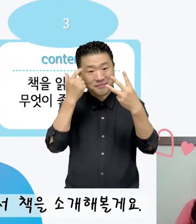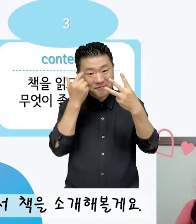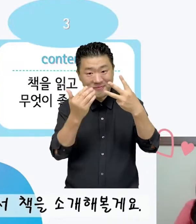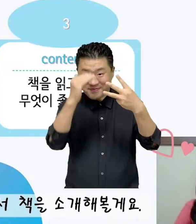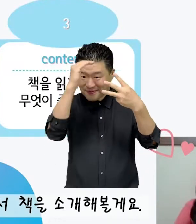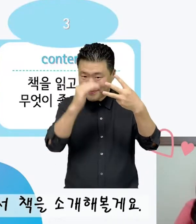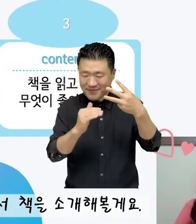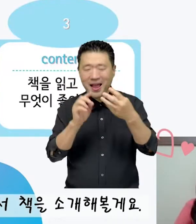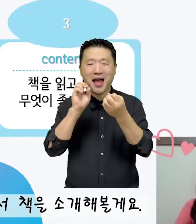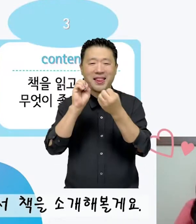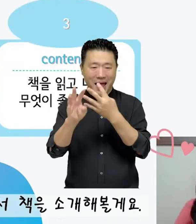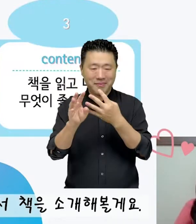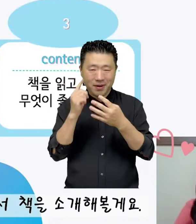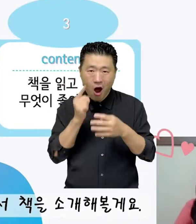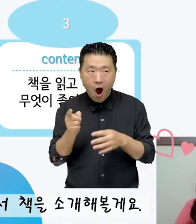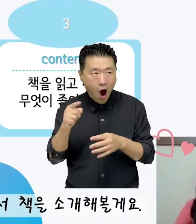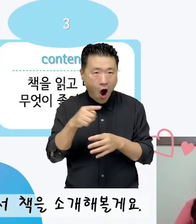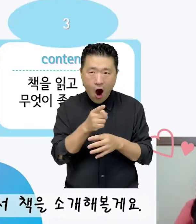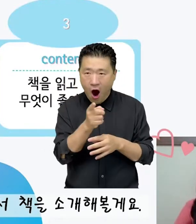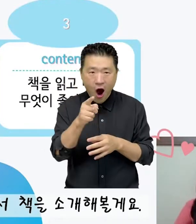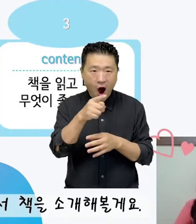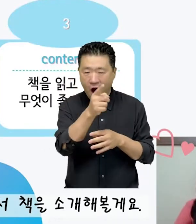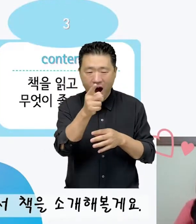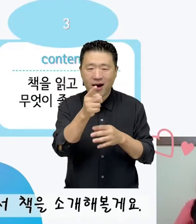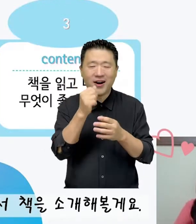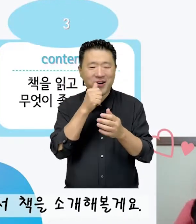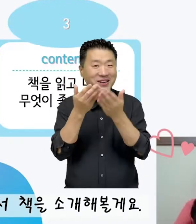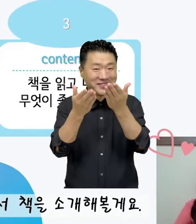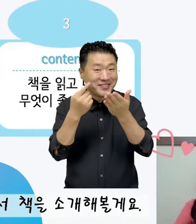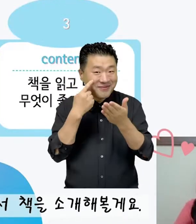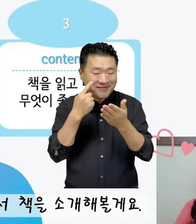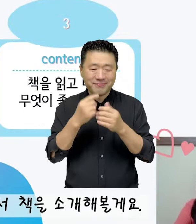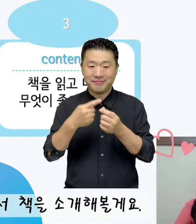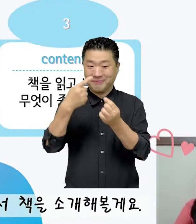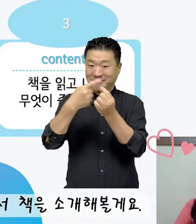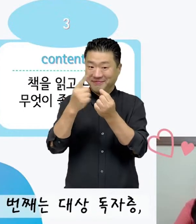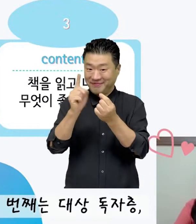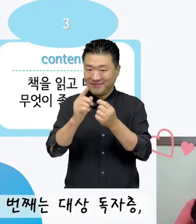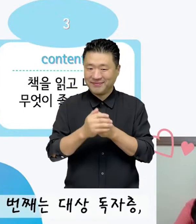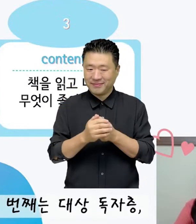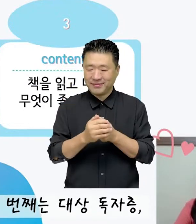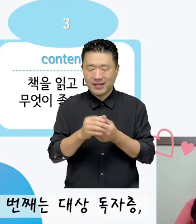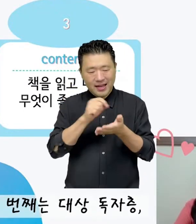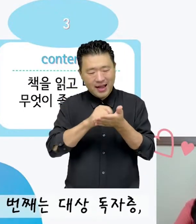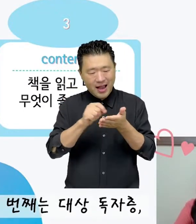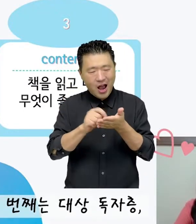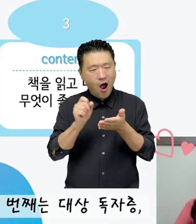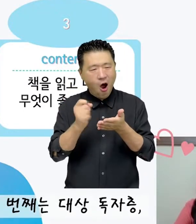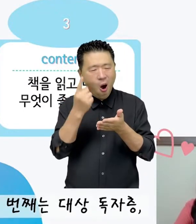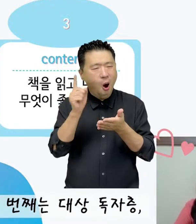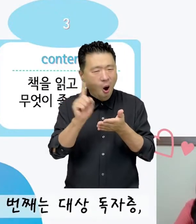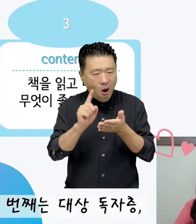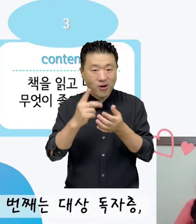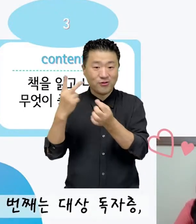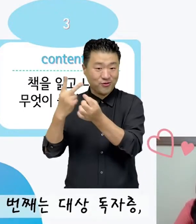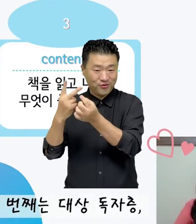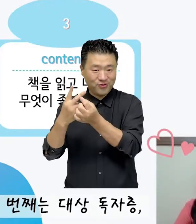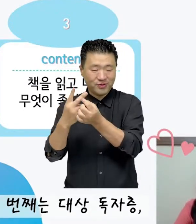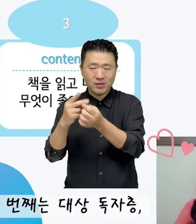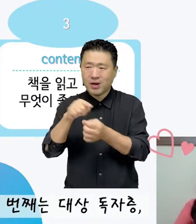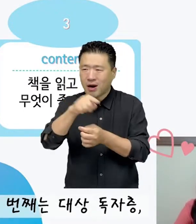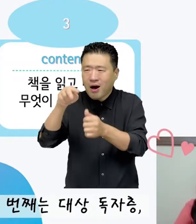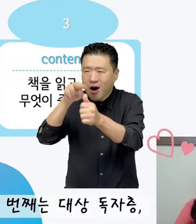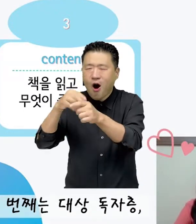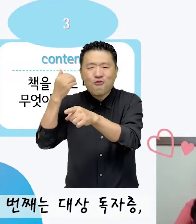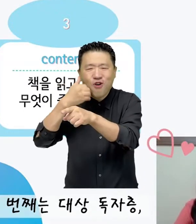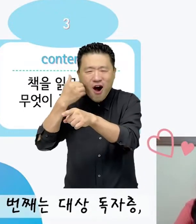가지 질문에 대한 답을 따라가면서 책을 소개해 볼게요. 첫 번째는 책을 쓴 계기, 두